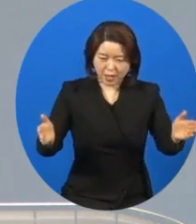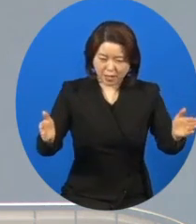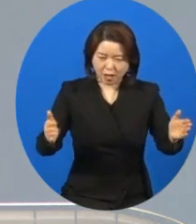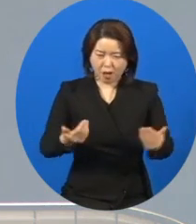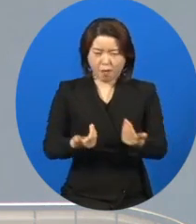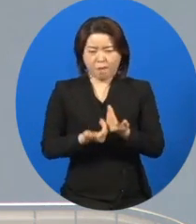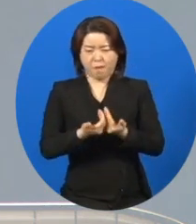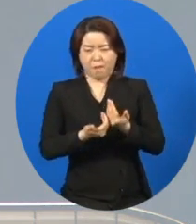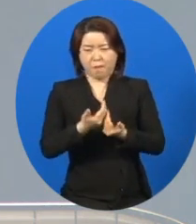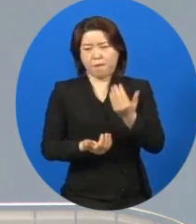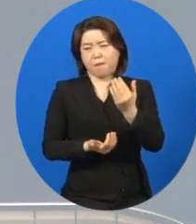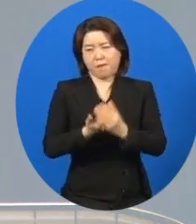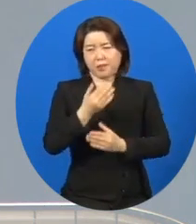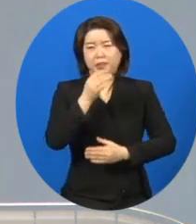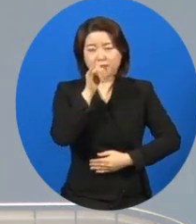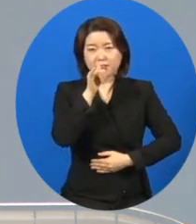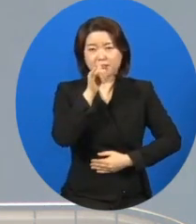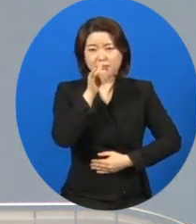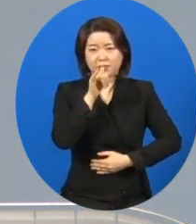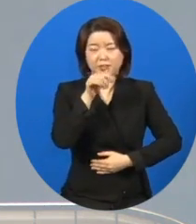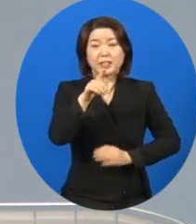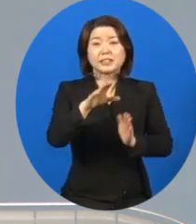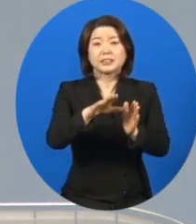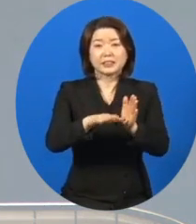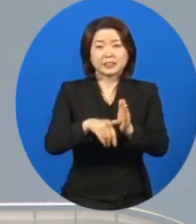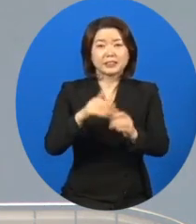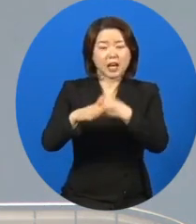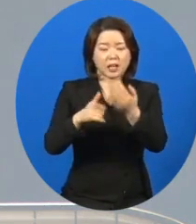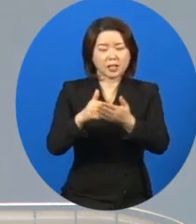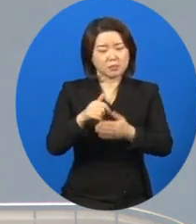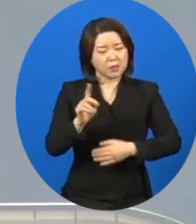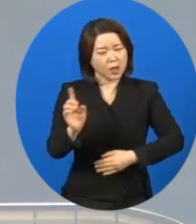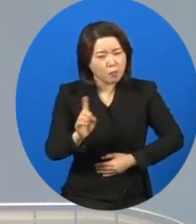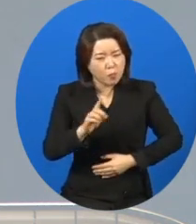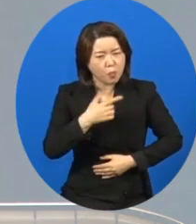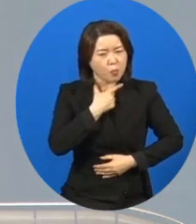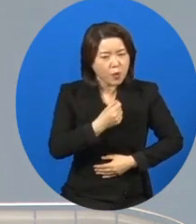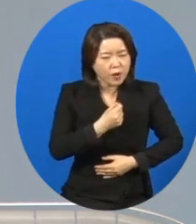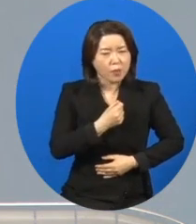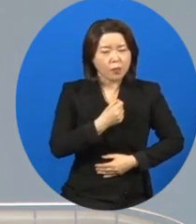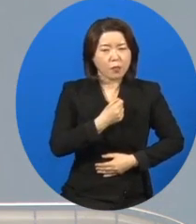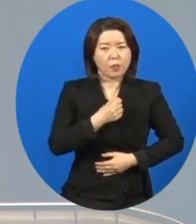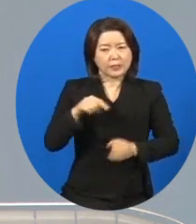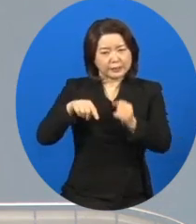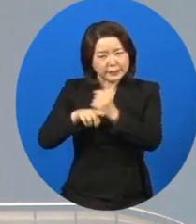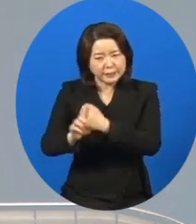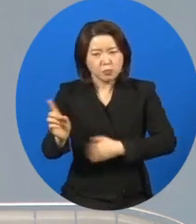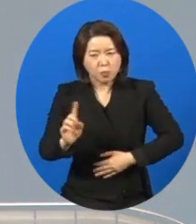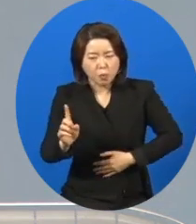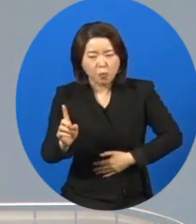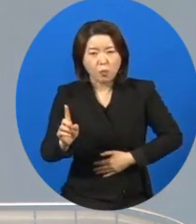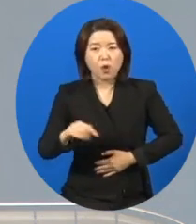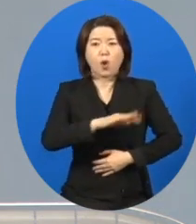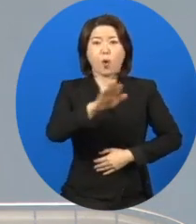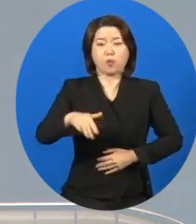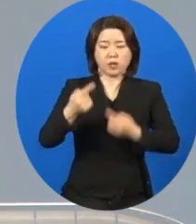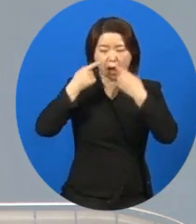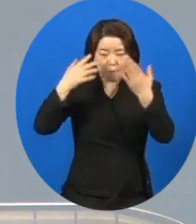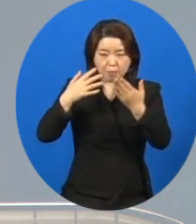생깁니다. 그때 하나님이 뭘 원하시고 뜻하시는지를 우리가 분명하게 이야기를 해야